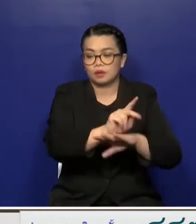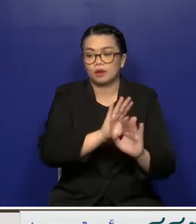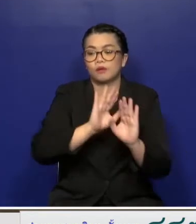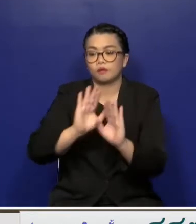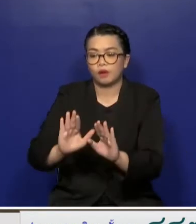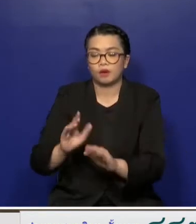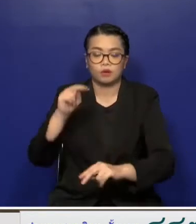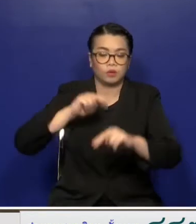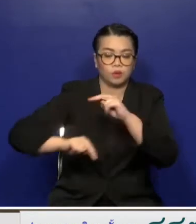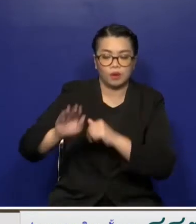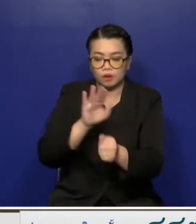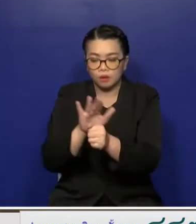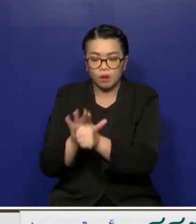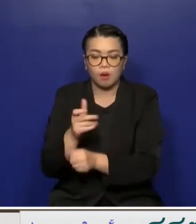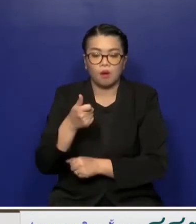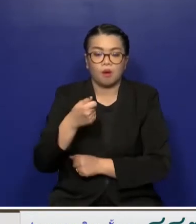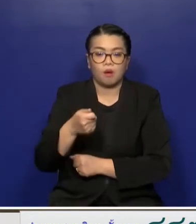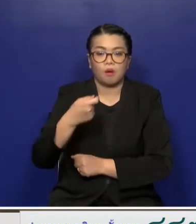ด้วย